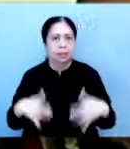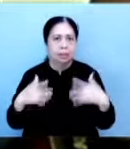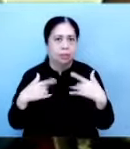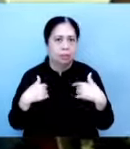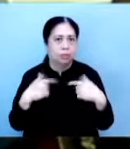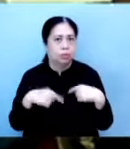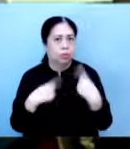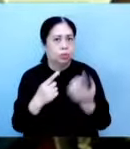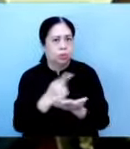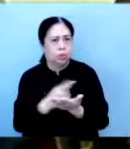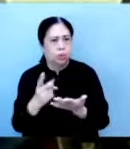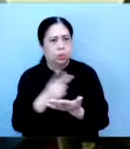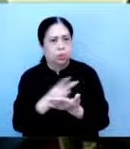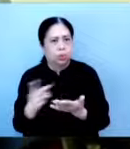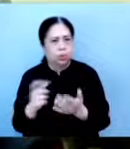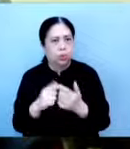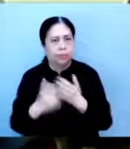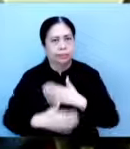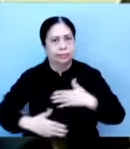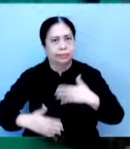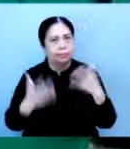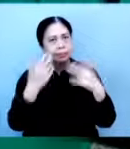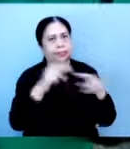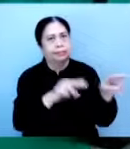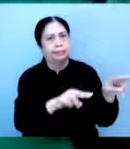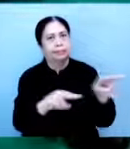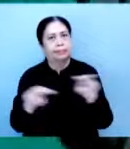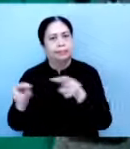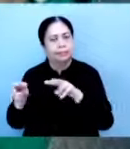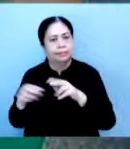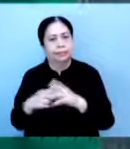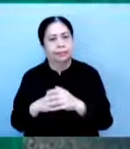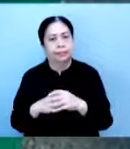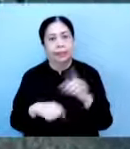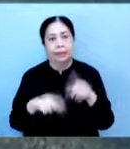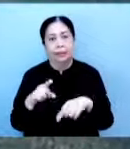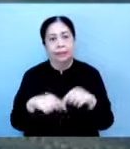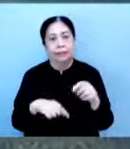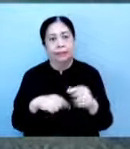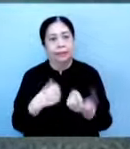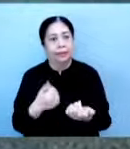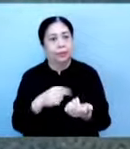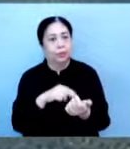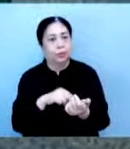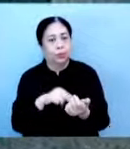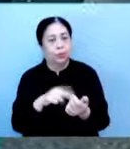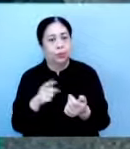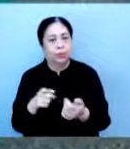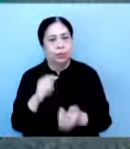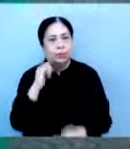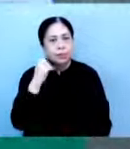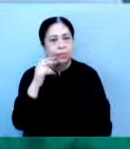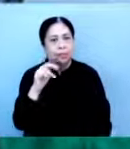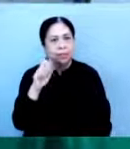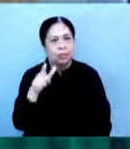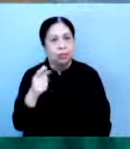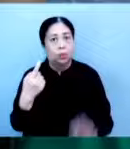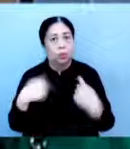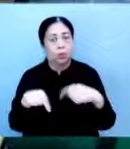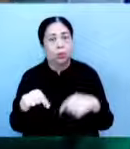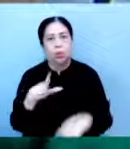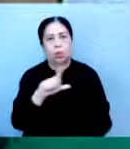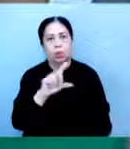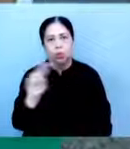pagre-recycle ang magandang view sa campsite Ang magkakaibigang nurse interns naman na sina Janel pala unyo naman ng trip ngayong Holy